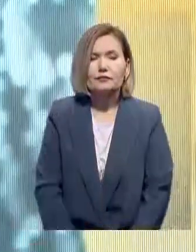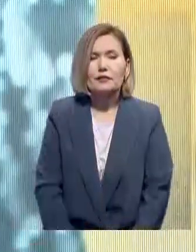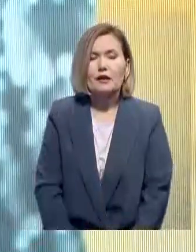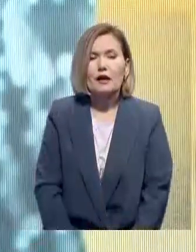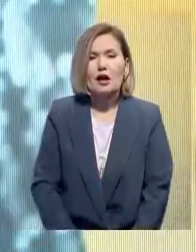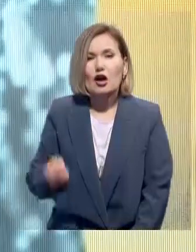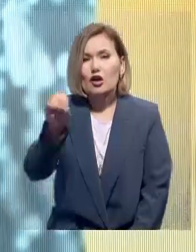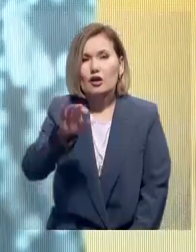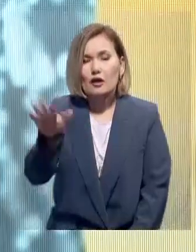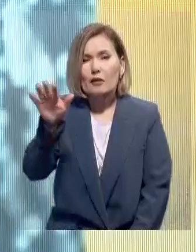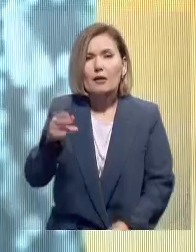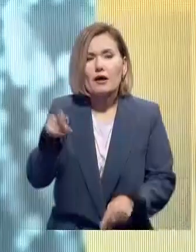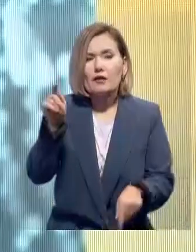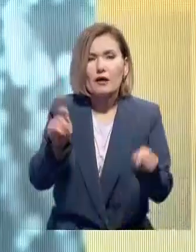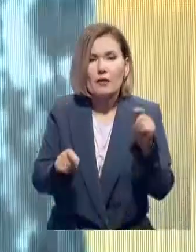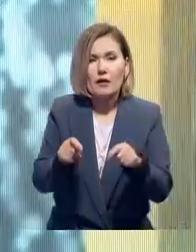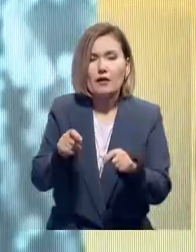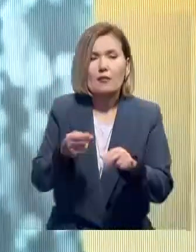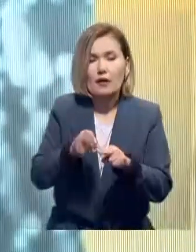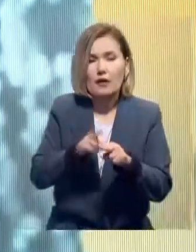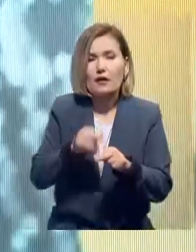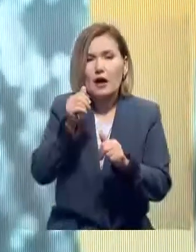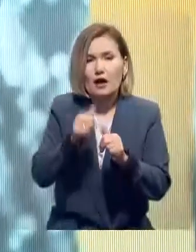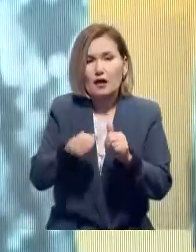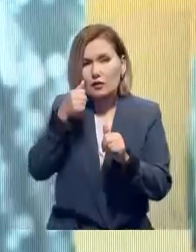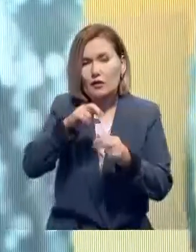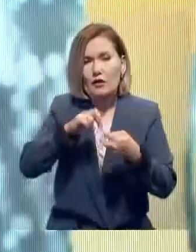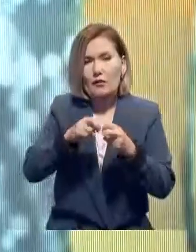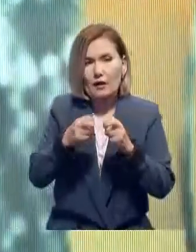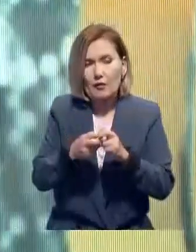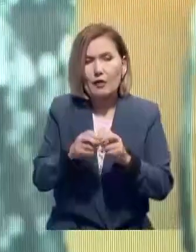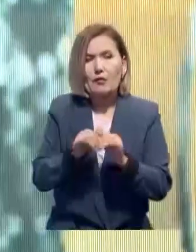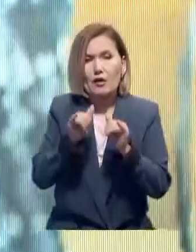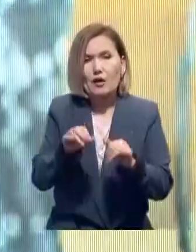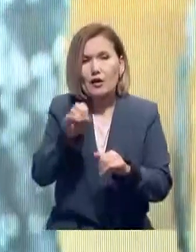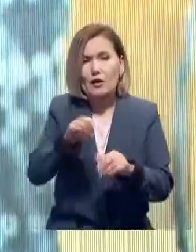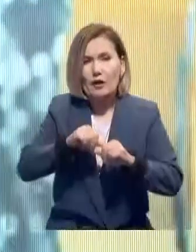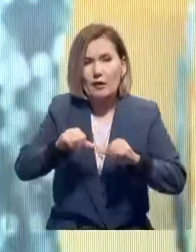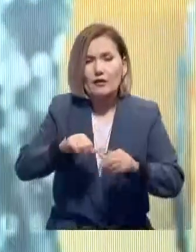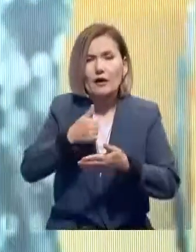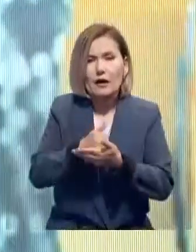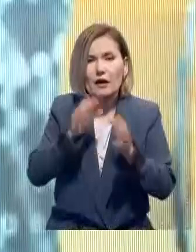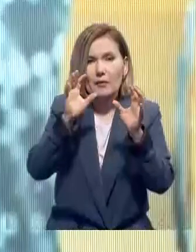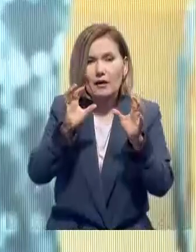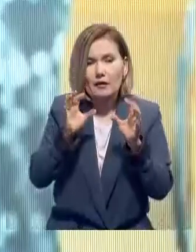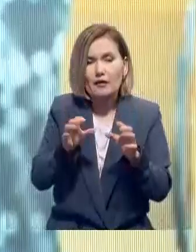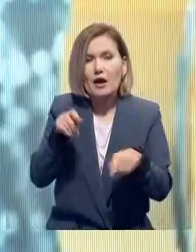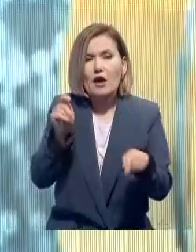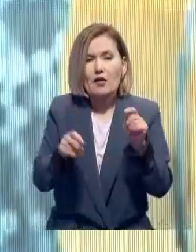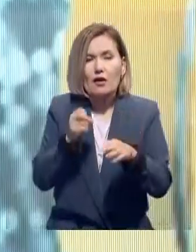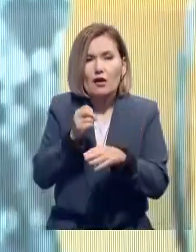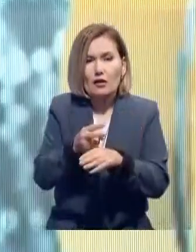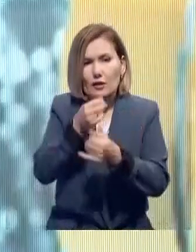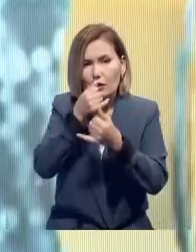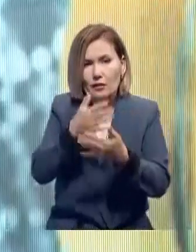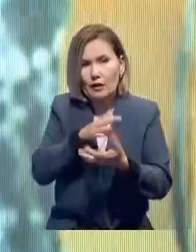Кәрі құрлықтағы мигранттар мәселесі күн тәртібінен түспейтін өзекті мәселе. Еурокомиссия қалуға заңды негізі жоқ келімсектерді кері қайтаруға